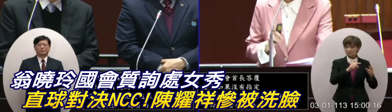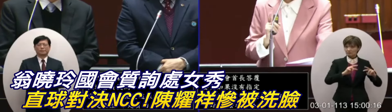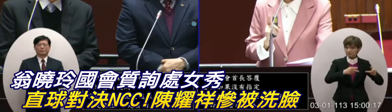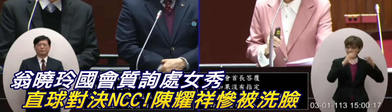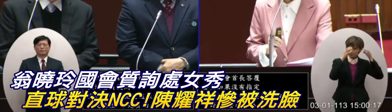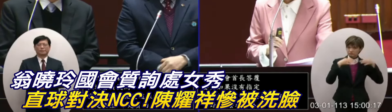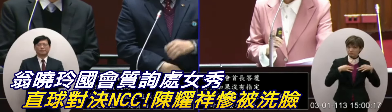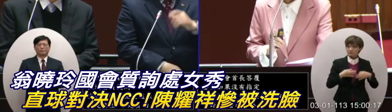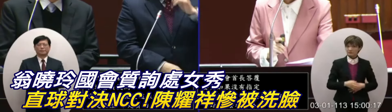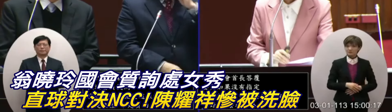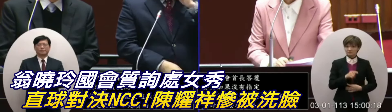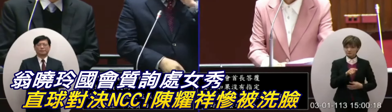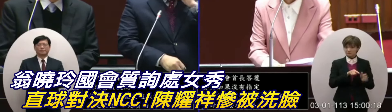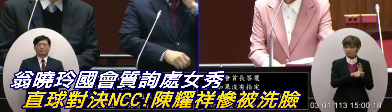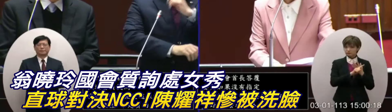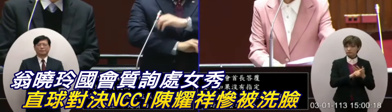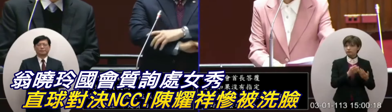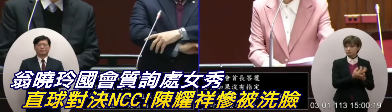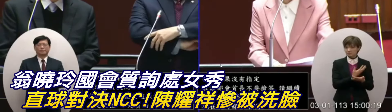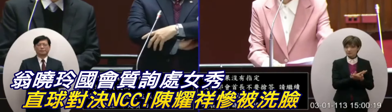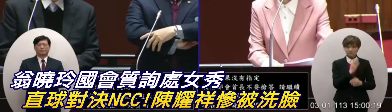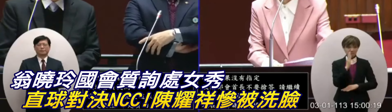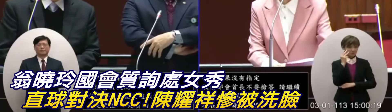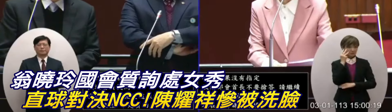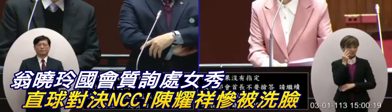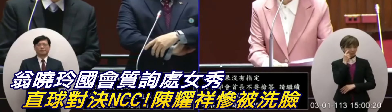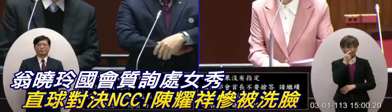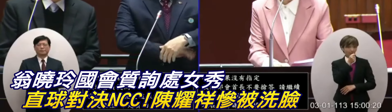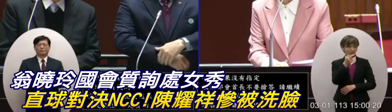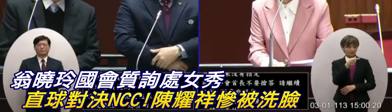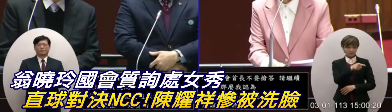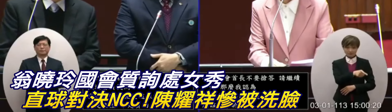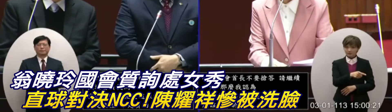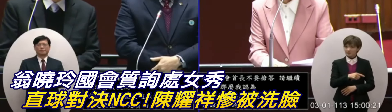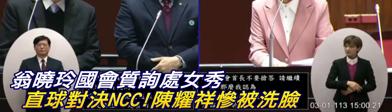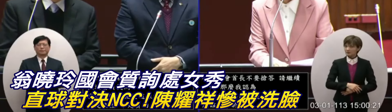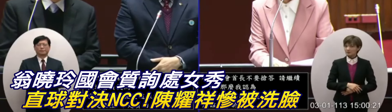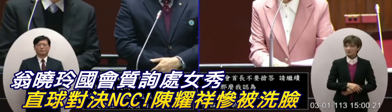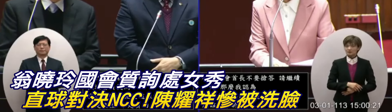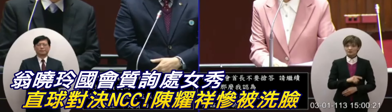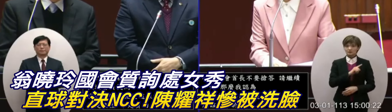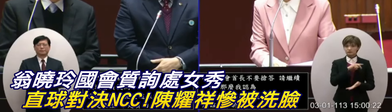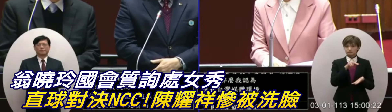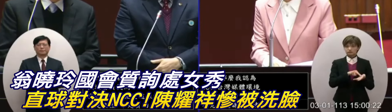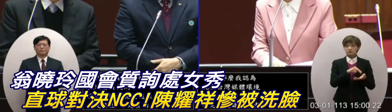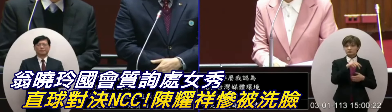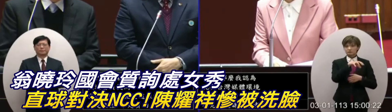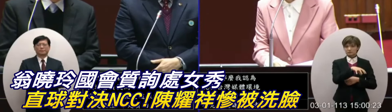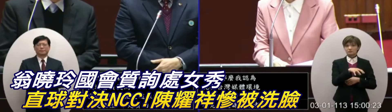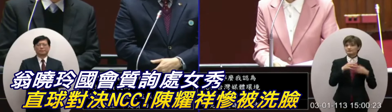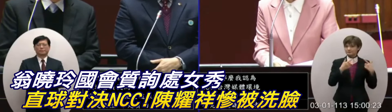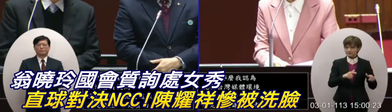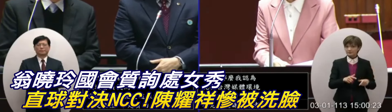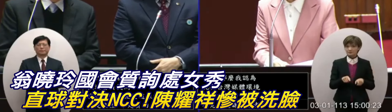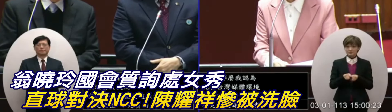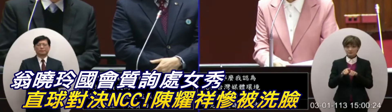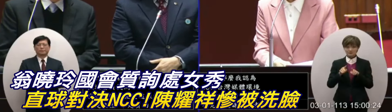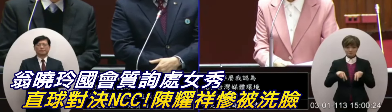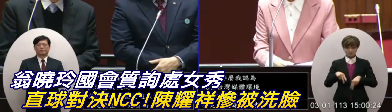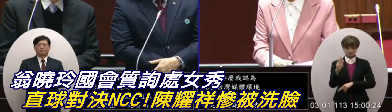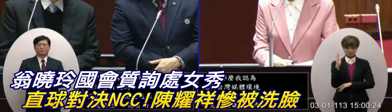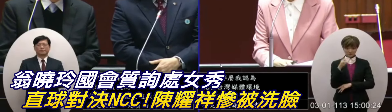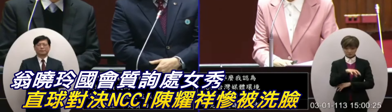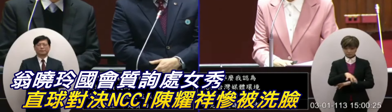委员会的非专业化和政治化已经失去作为独立机关的基本资格，比一般行政机关都还不